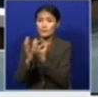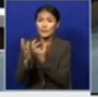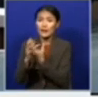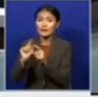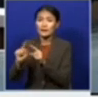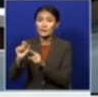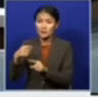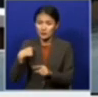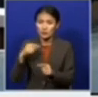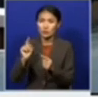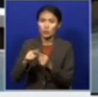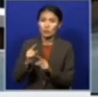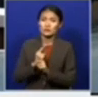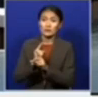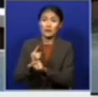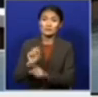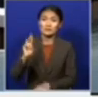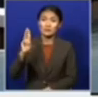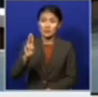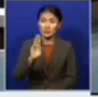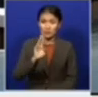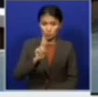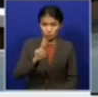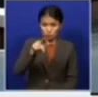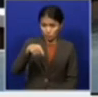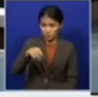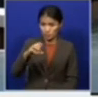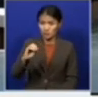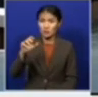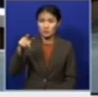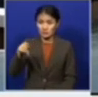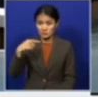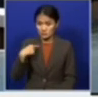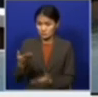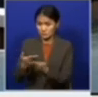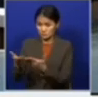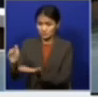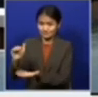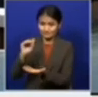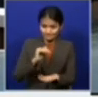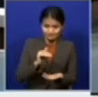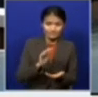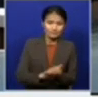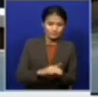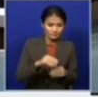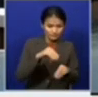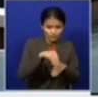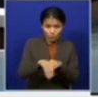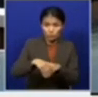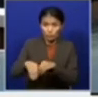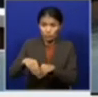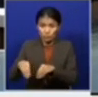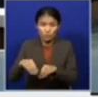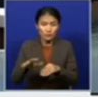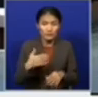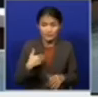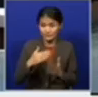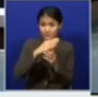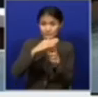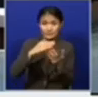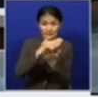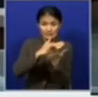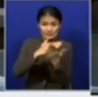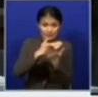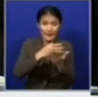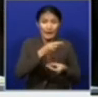นอย่างครบถ้วนยกตัวอย่างง่ายๆนะคะกรณีเกษตรกรซื้อเมล็ดพันธุ์พืชที่ได้รับ